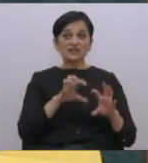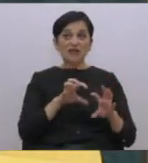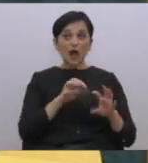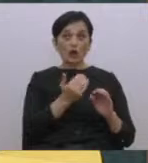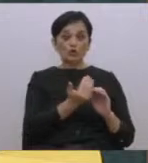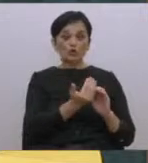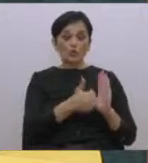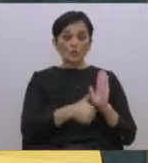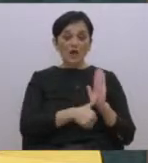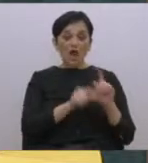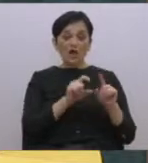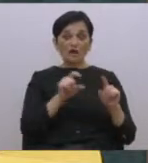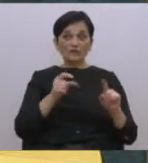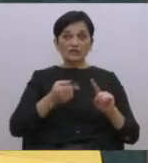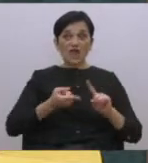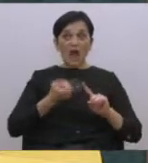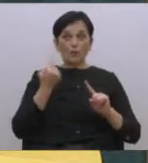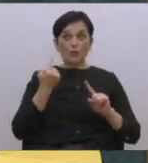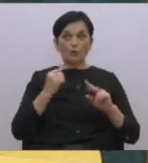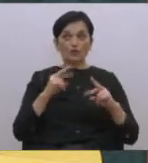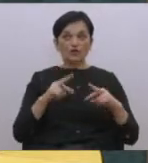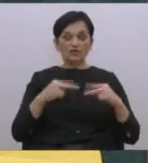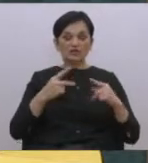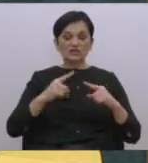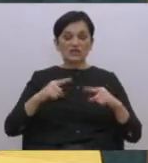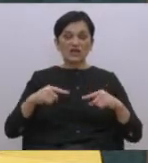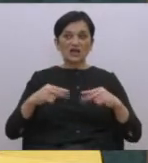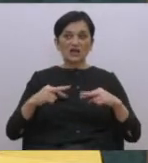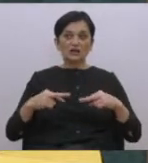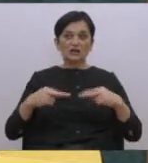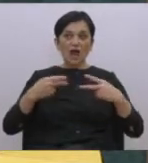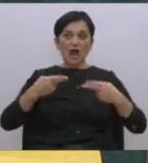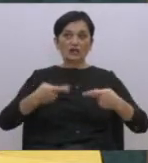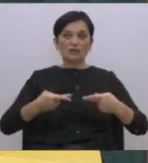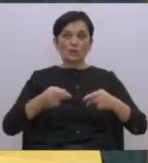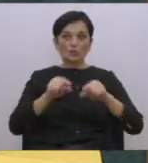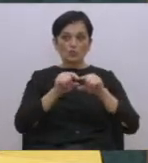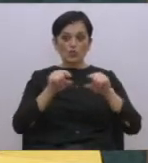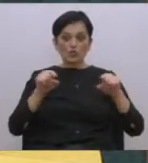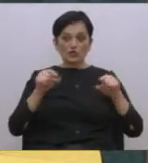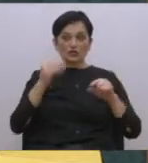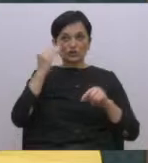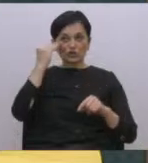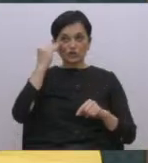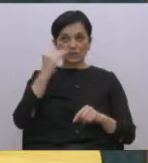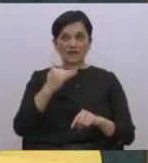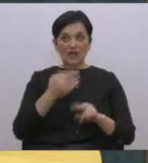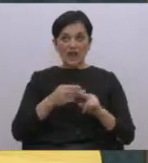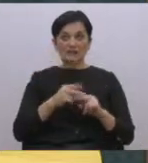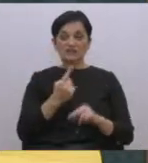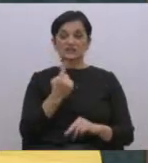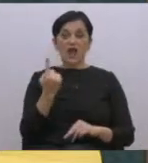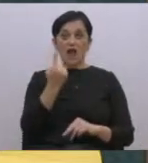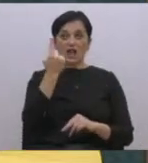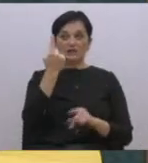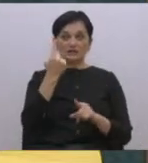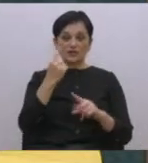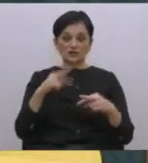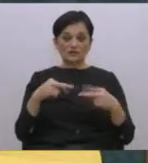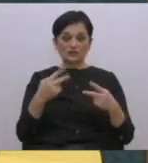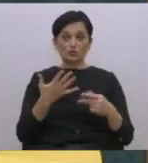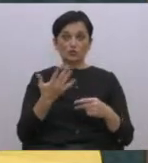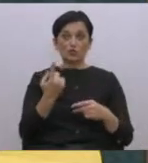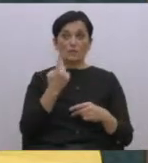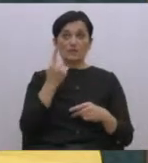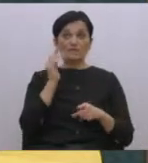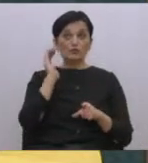და შესაბამისად ამოვარდება ცვლილების გარდამავალი მუხლისთან ეშინა არსი. ეს არის ერთადერთი ცვლილება, რომელიც განიცადა